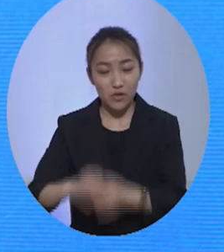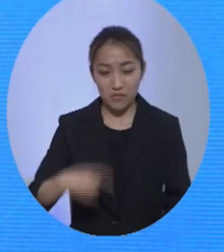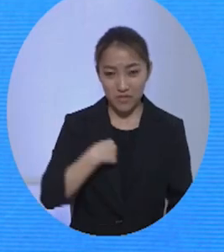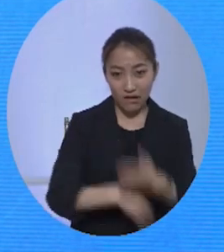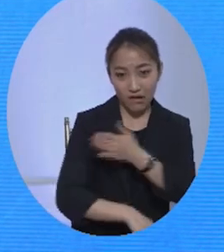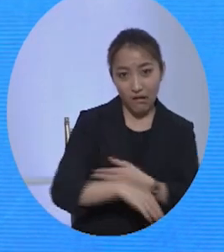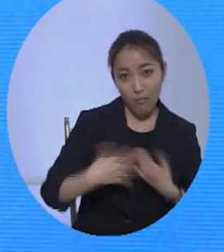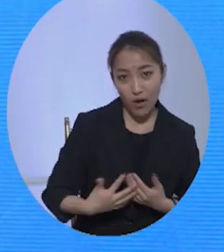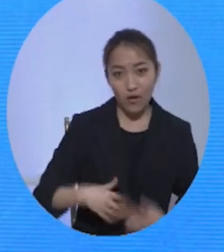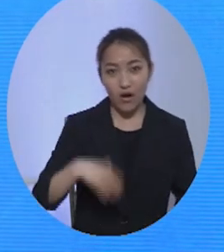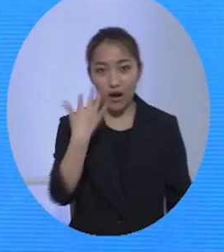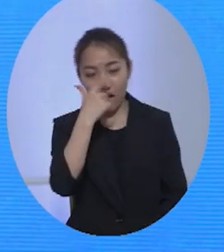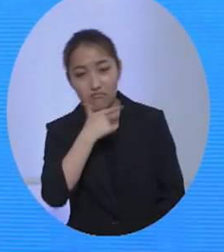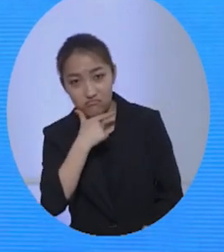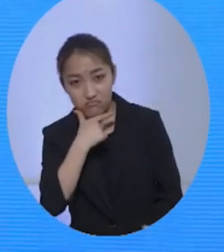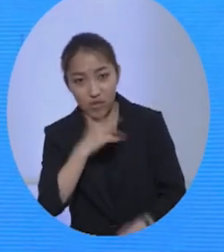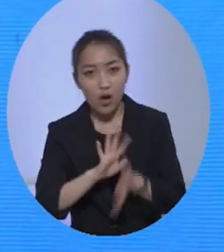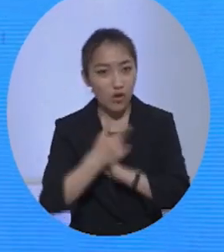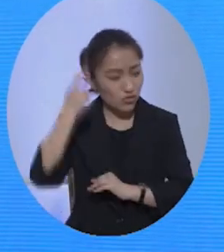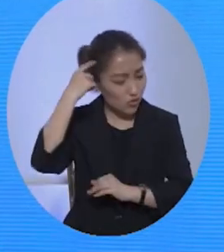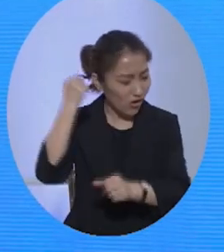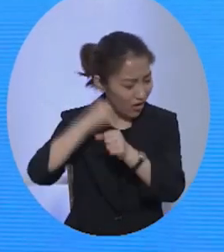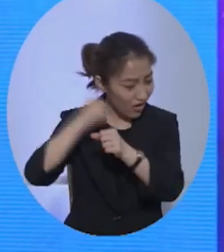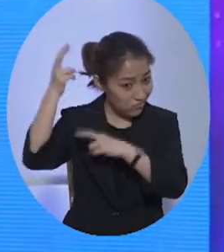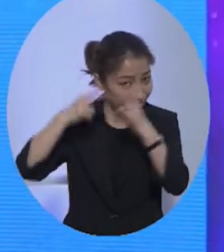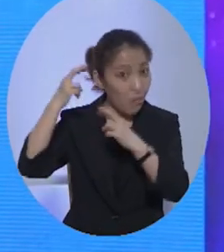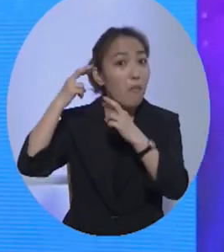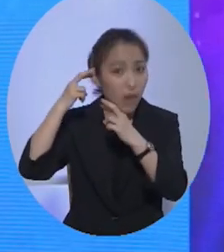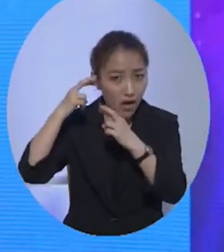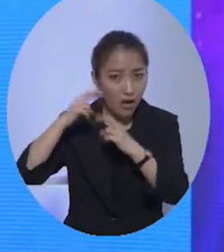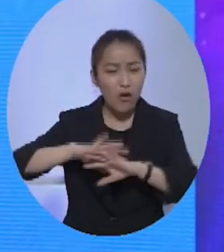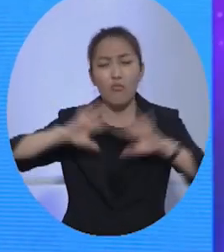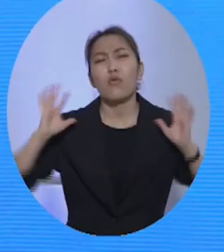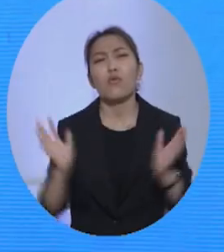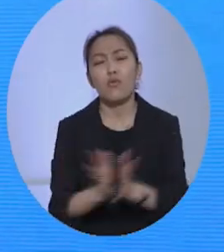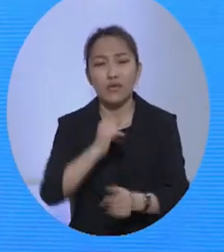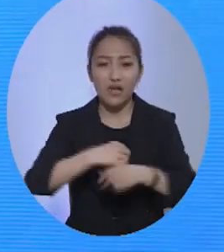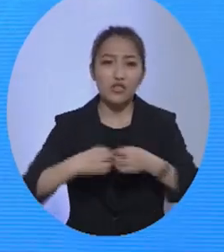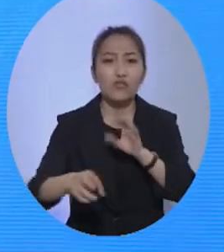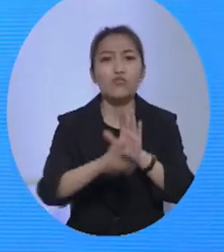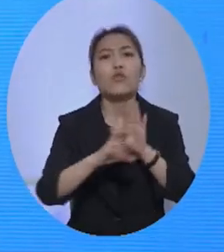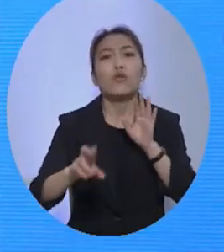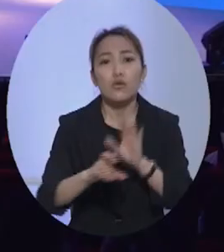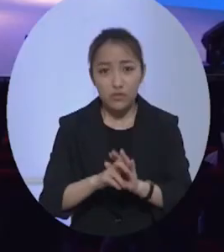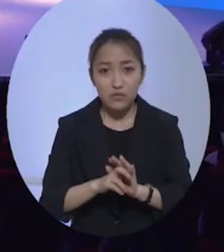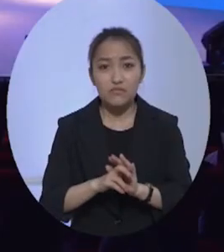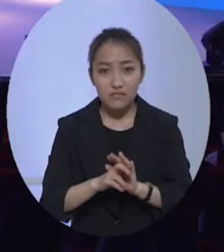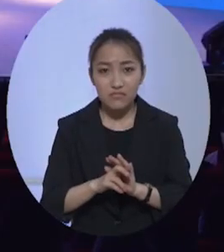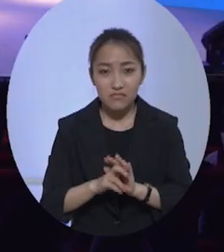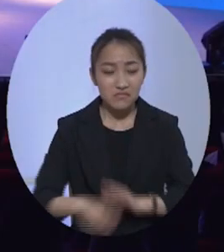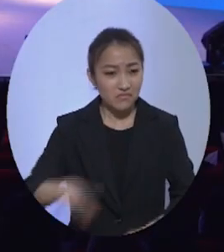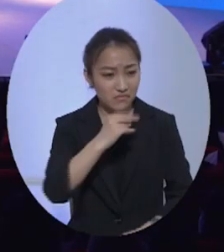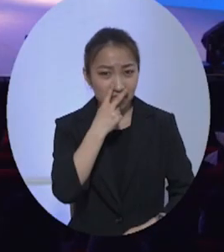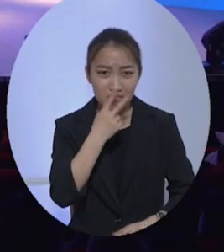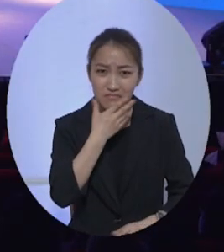хараагуч бай, миний оюун ухаан ажиллаж байгаа цагт би бүгдийг хийж чадах юм байна. Бидэнд ийм их гой гайхамшигыг юу